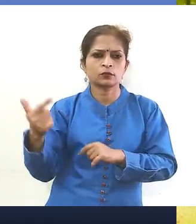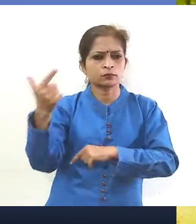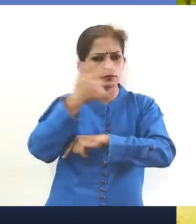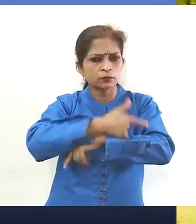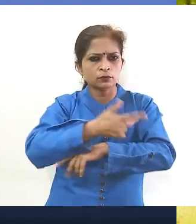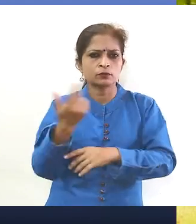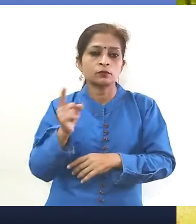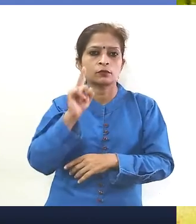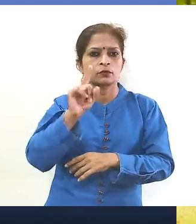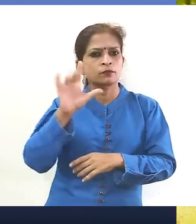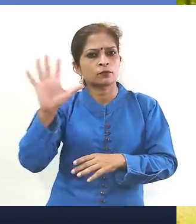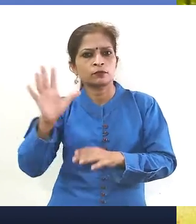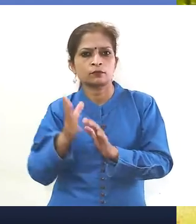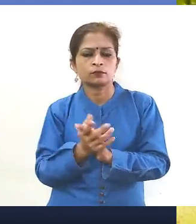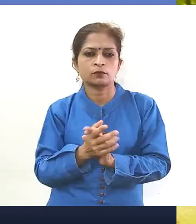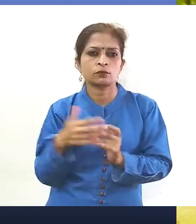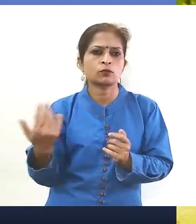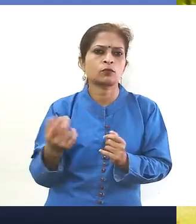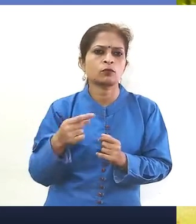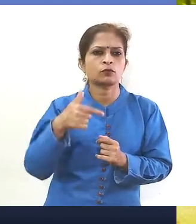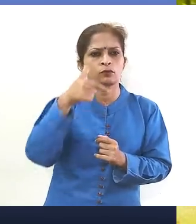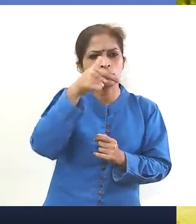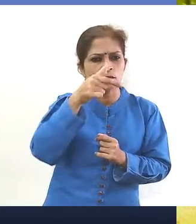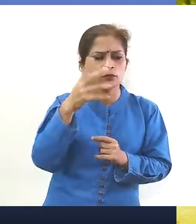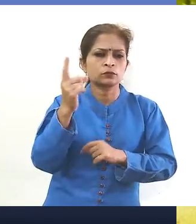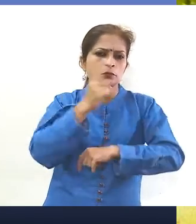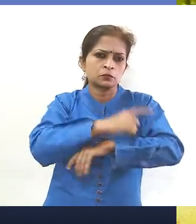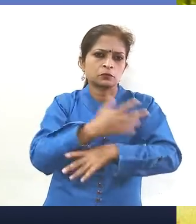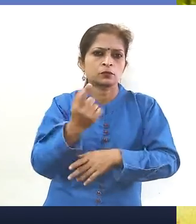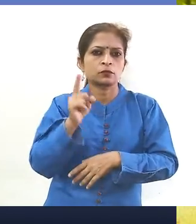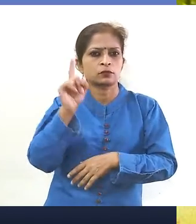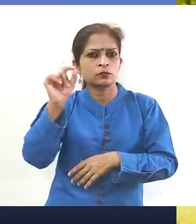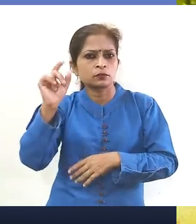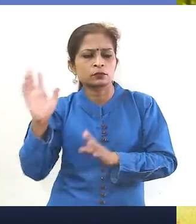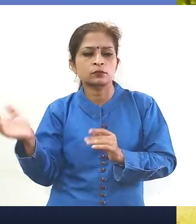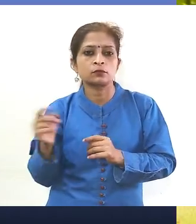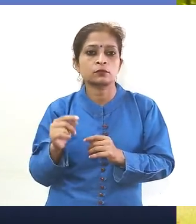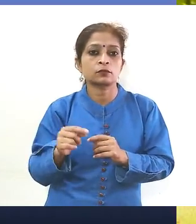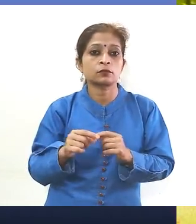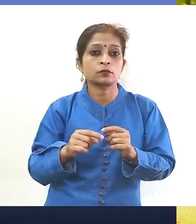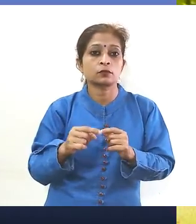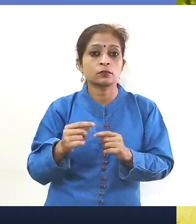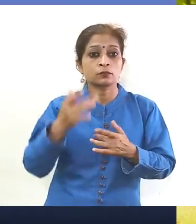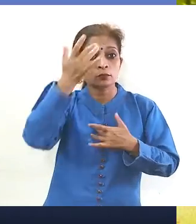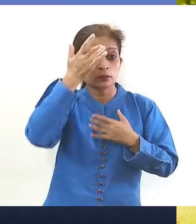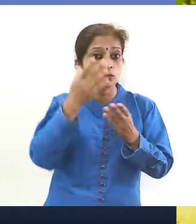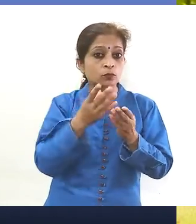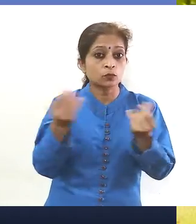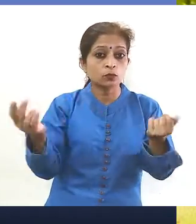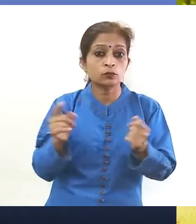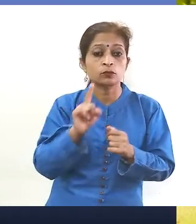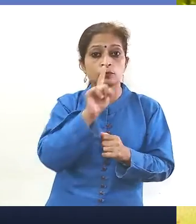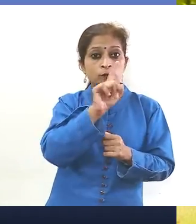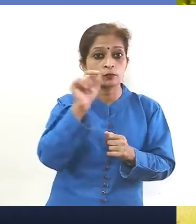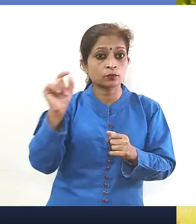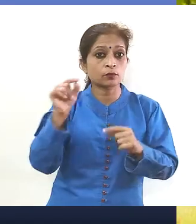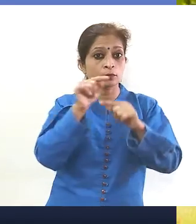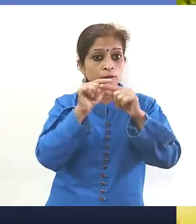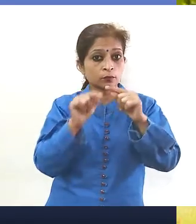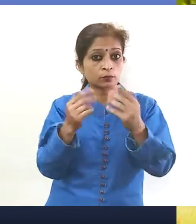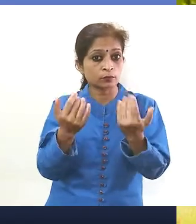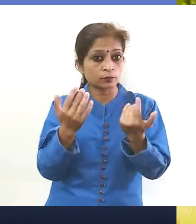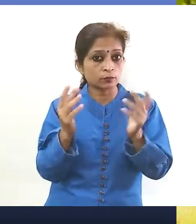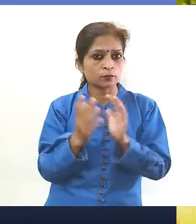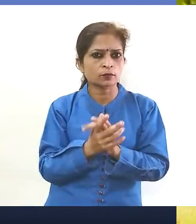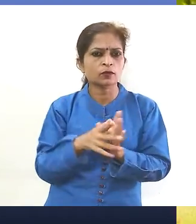7 to 15 days। मैक्सिमम 7 to 10 days में रिकवरी रेट हमारा 100% हो सकता है, ऐसा हमने किया है प्राणायाम करवा करके।